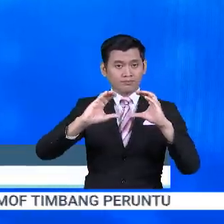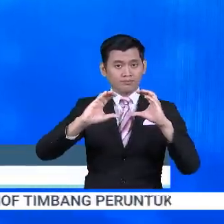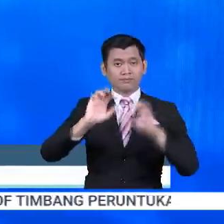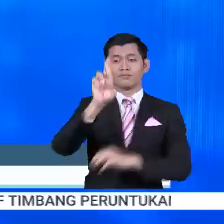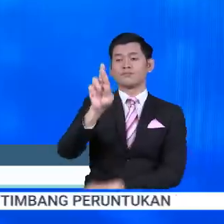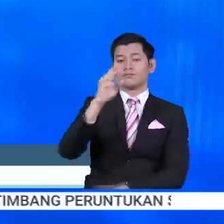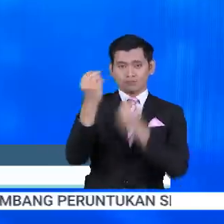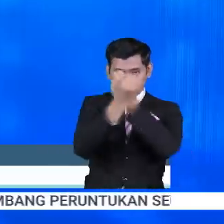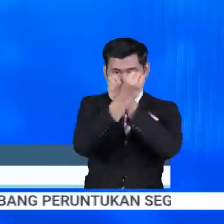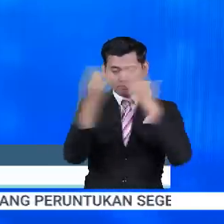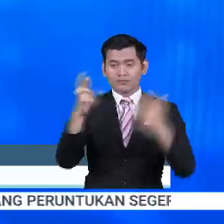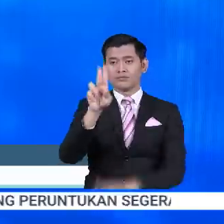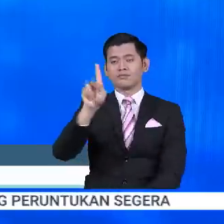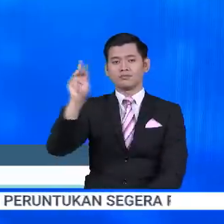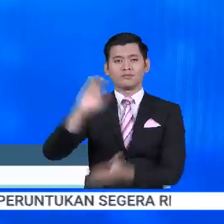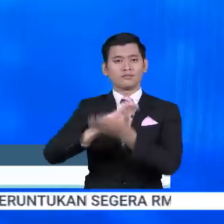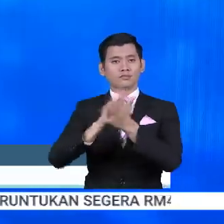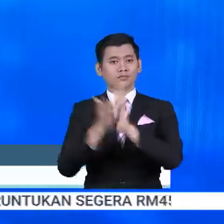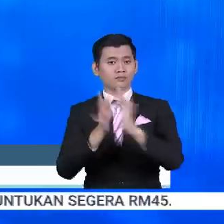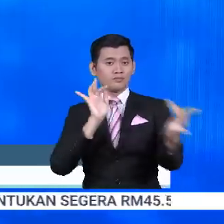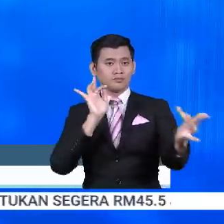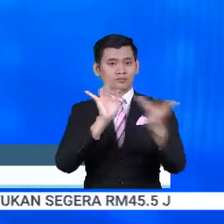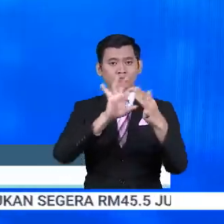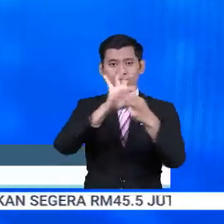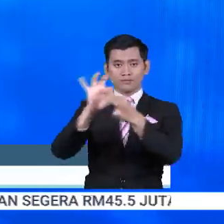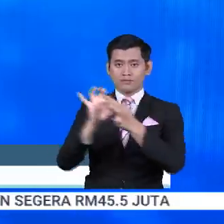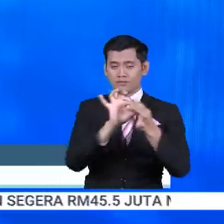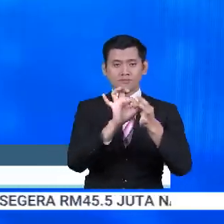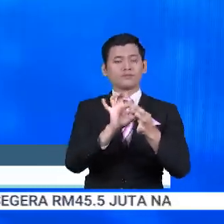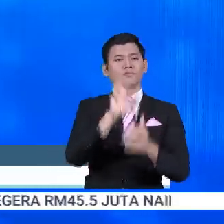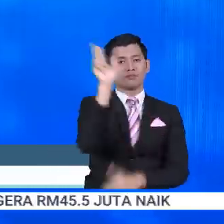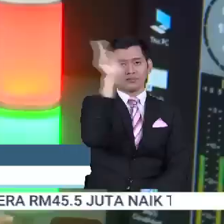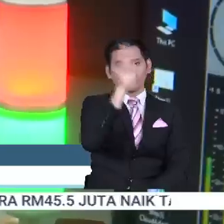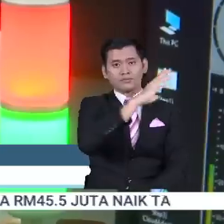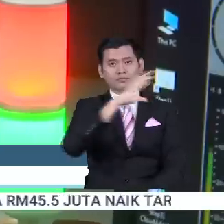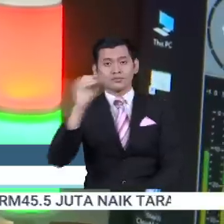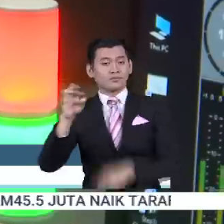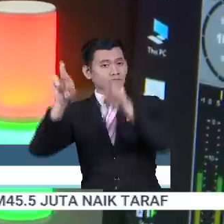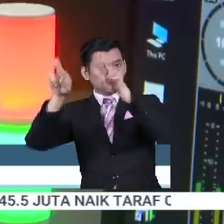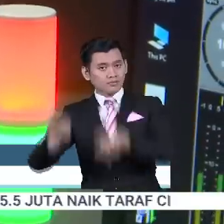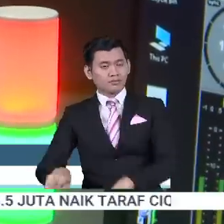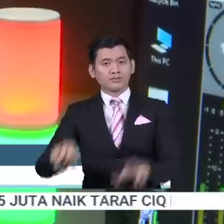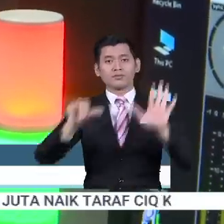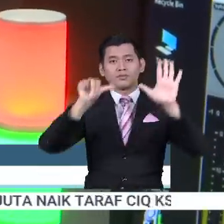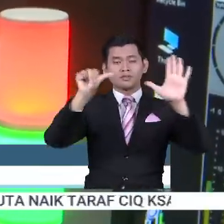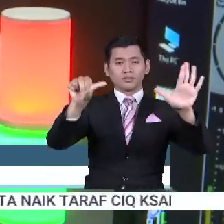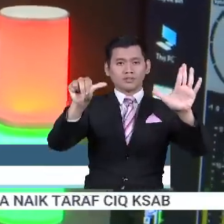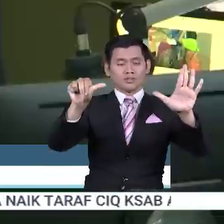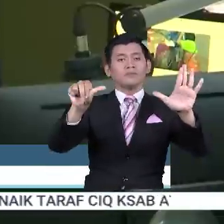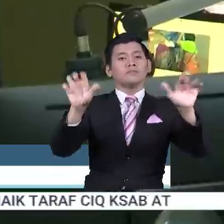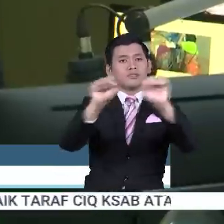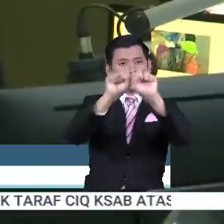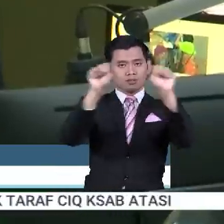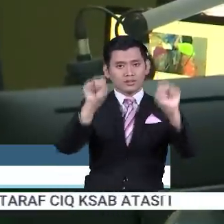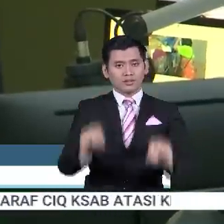RTM menjadi suara penghubung antara kerajaan dengan rakyat. Menerusi 6 saluran TV dan 34 stesen radio